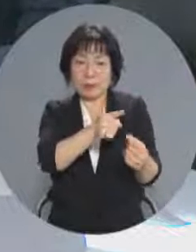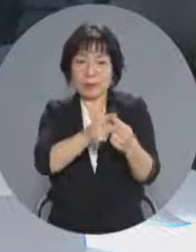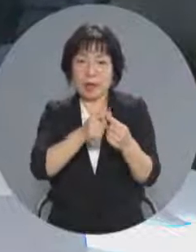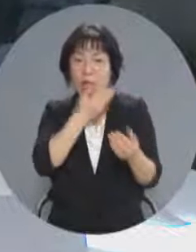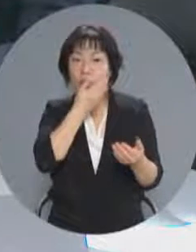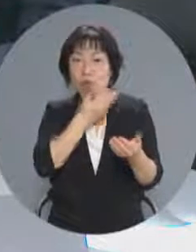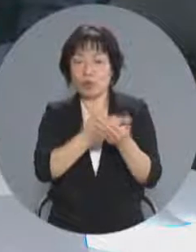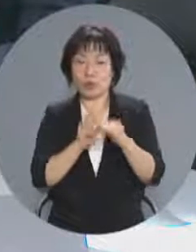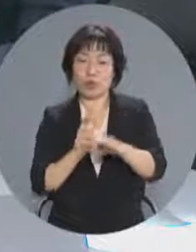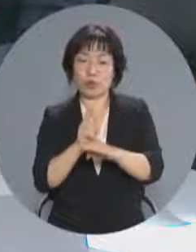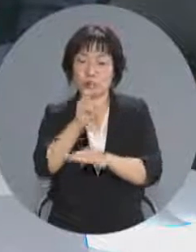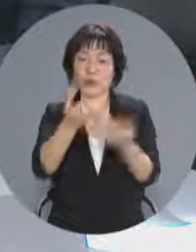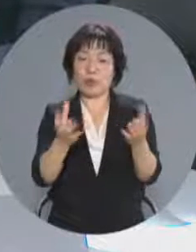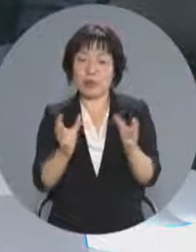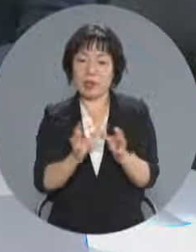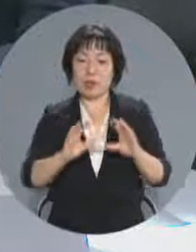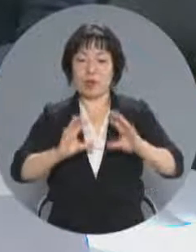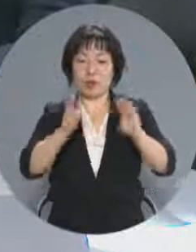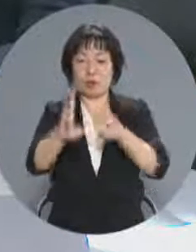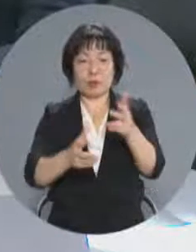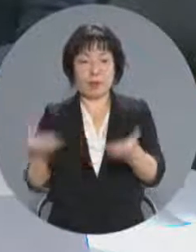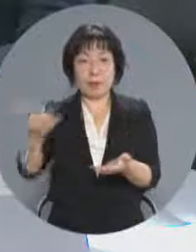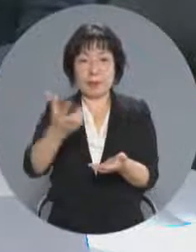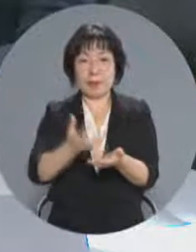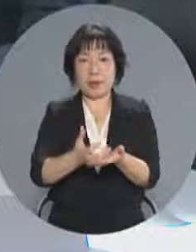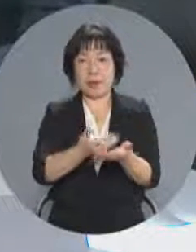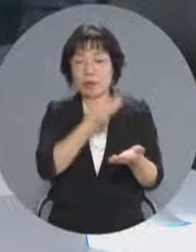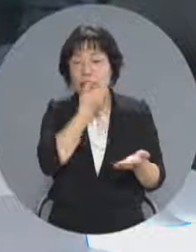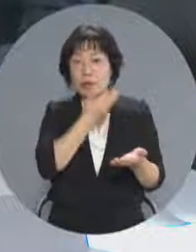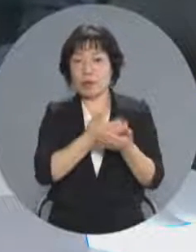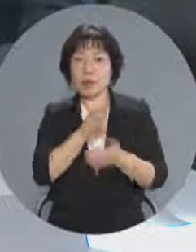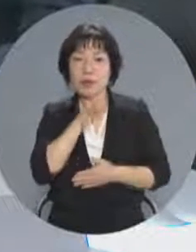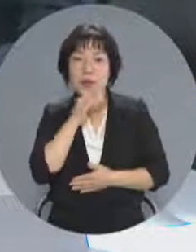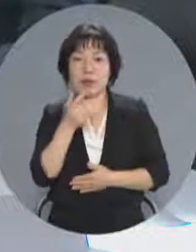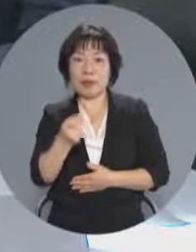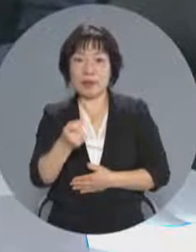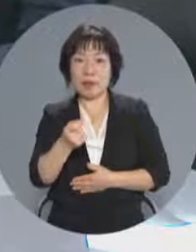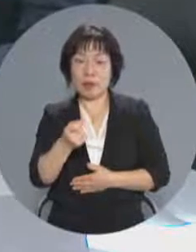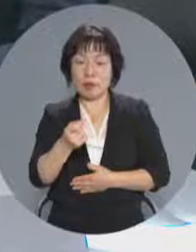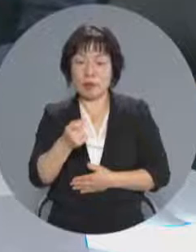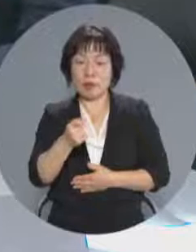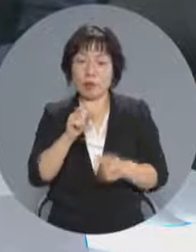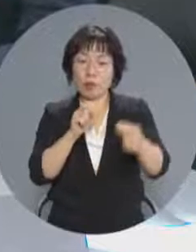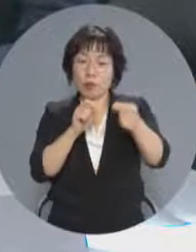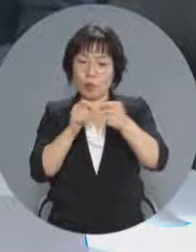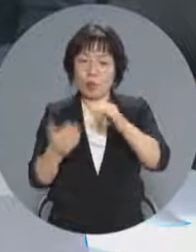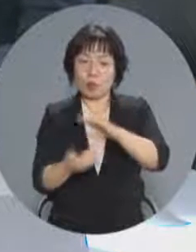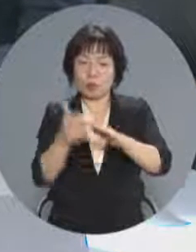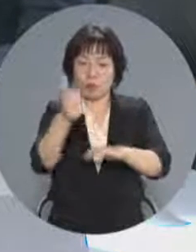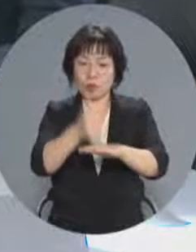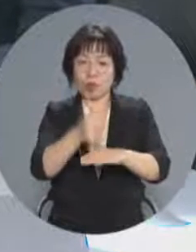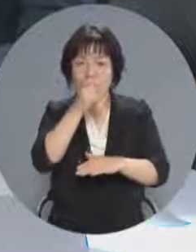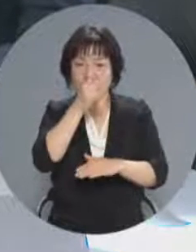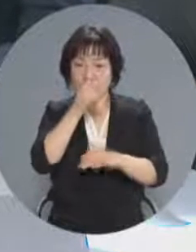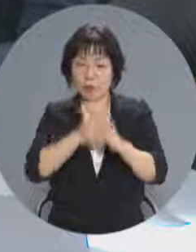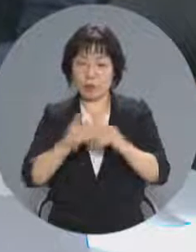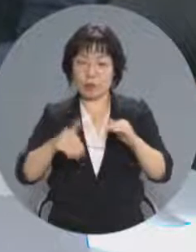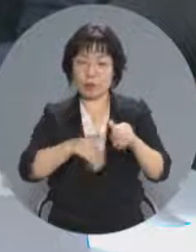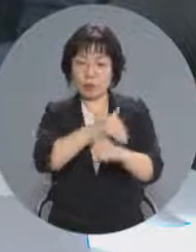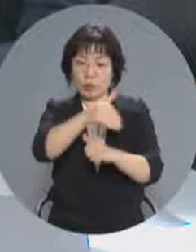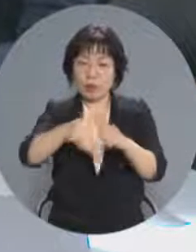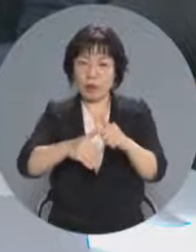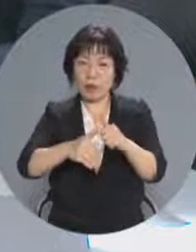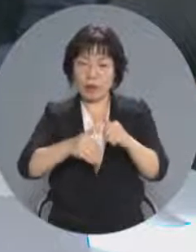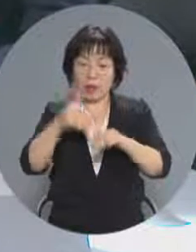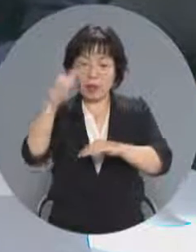클러스터 산업 국가산업 유치아 이게 때 지금도 어느 정도 가시적인 성과도 있고 한데 이게 어떻게 지금 준비돼